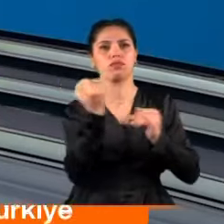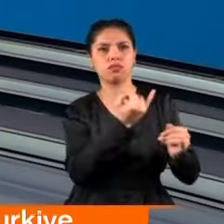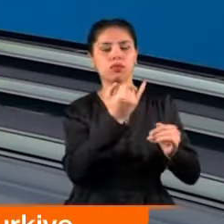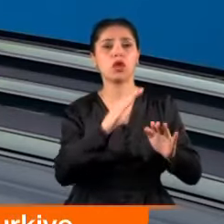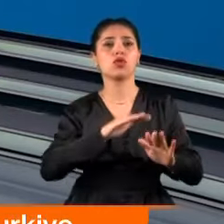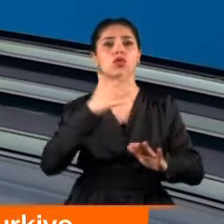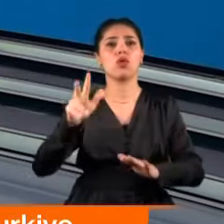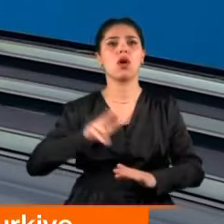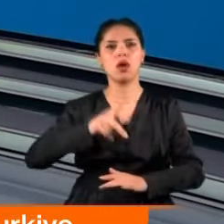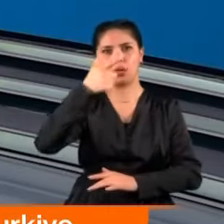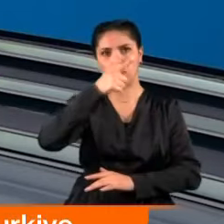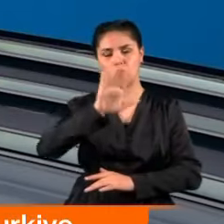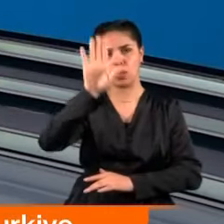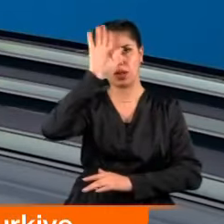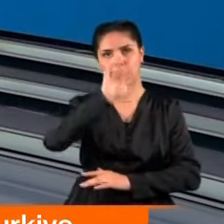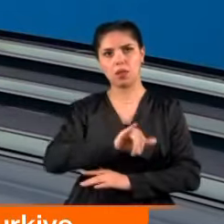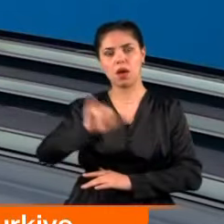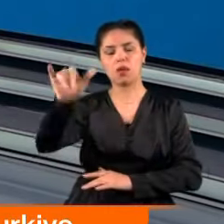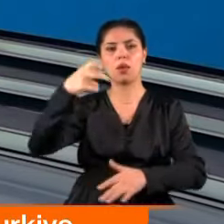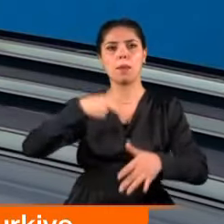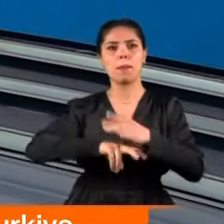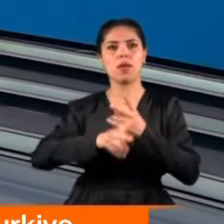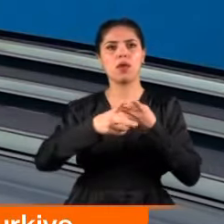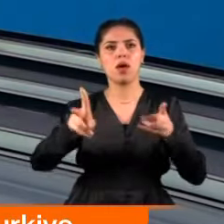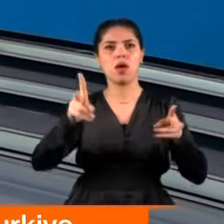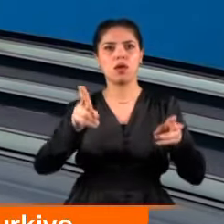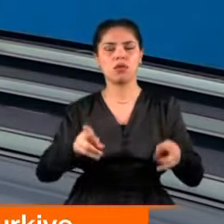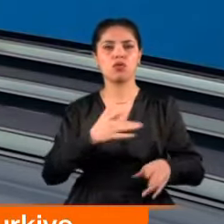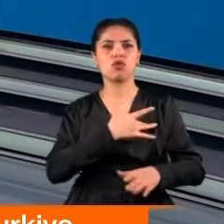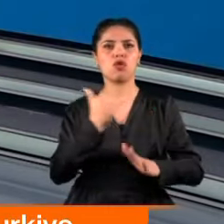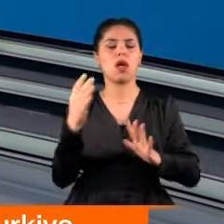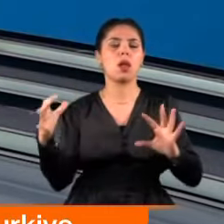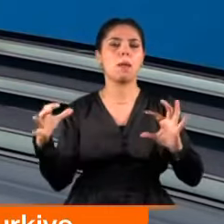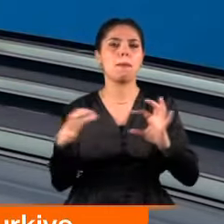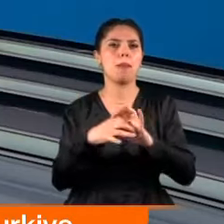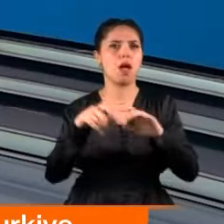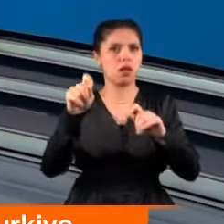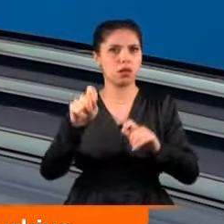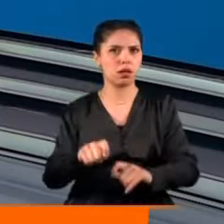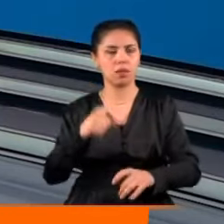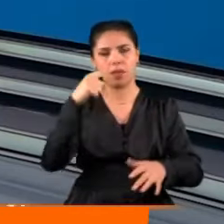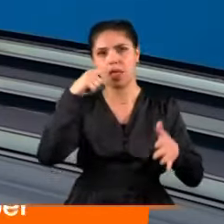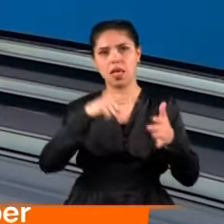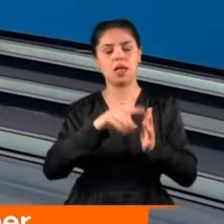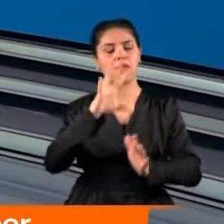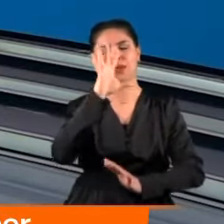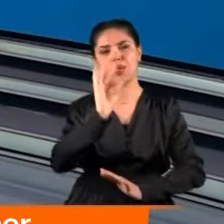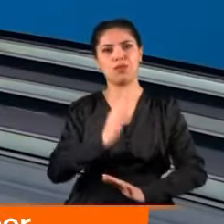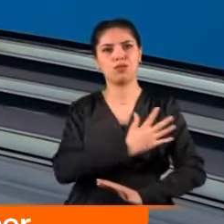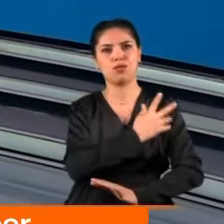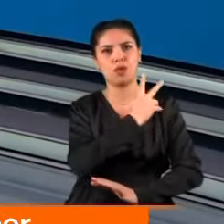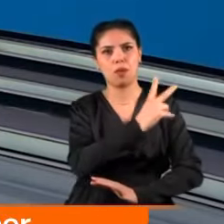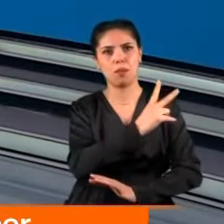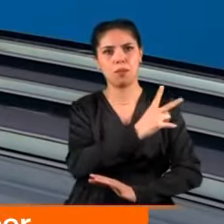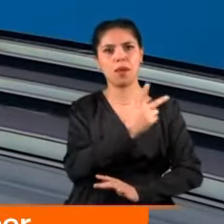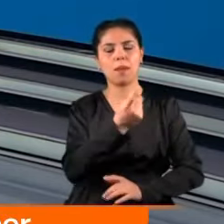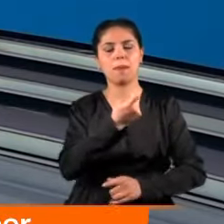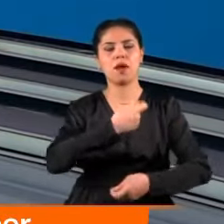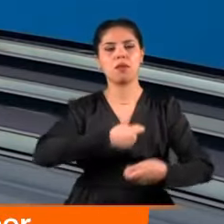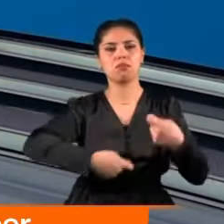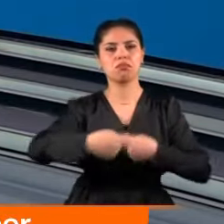ardından Arnavutköy İstanbul Havalimanı metrosunun açılışını da canlı bağlantıyla gerçekleştirdi. Hedefinde yine CHP ve para